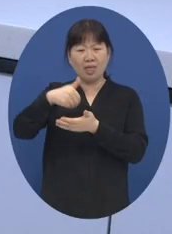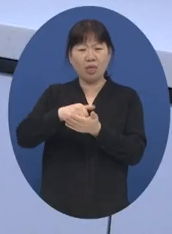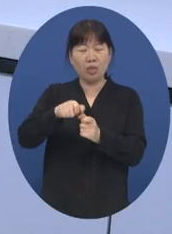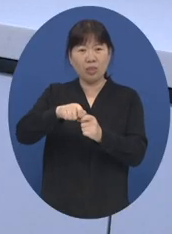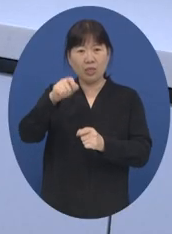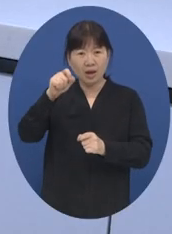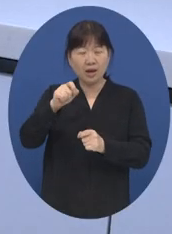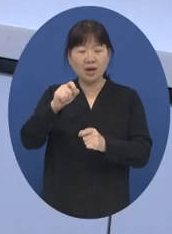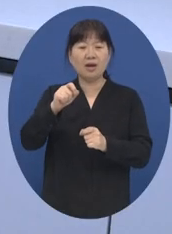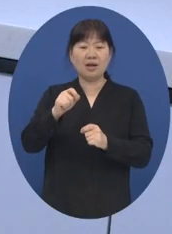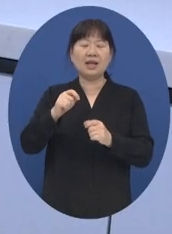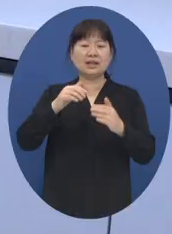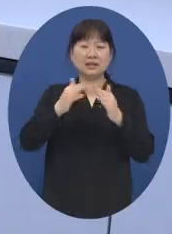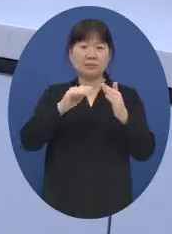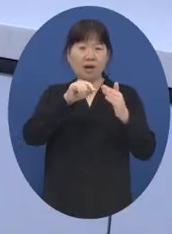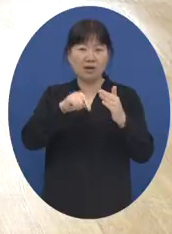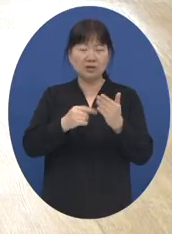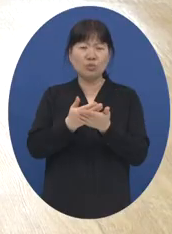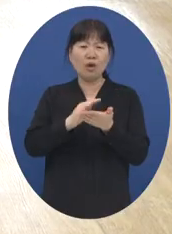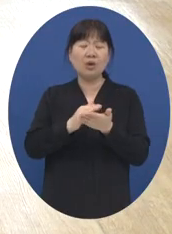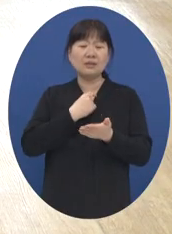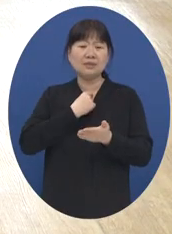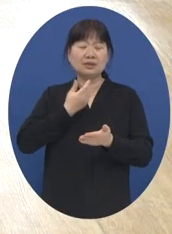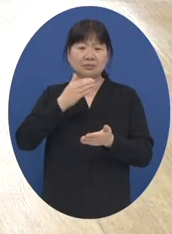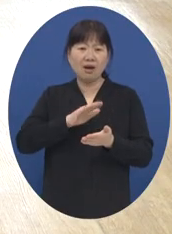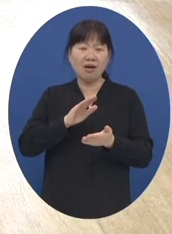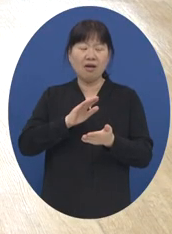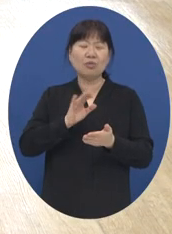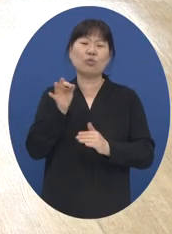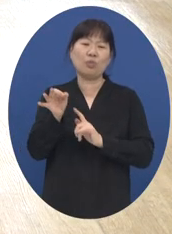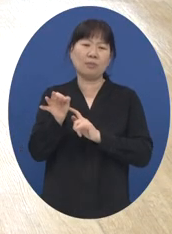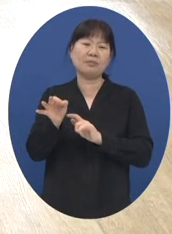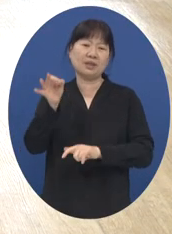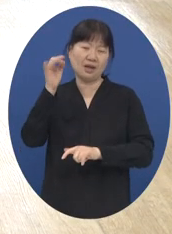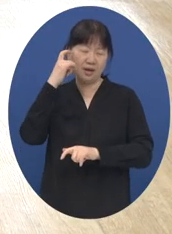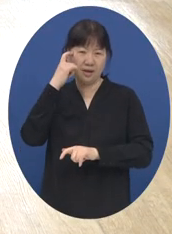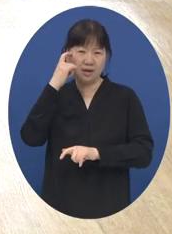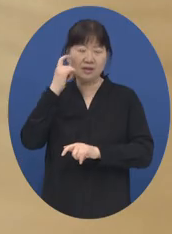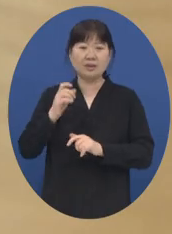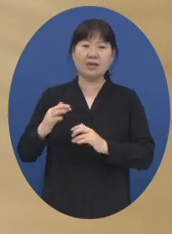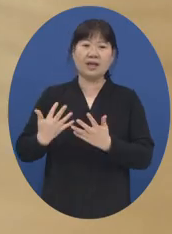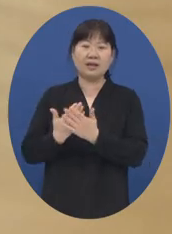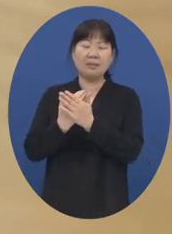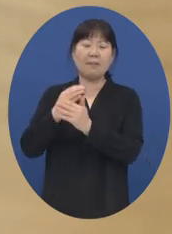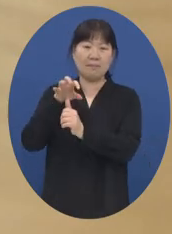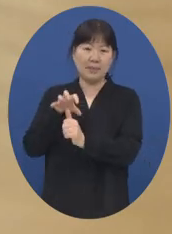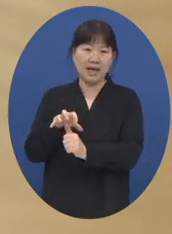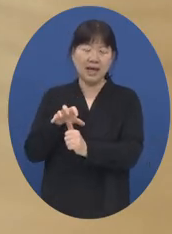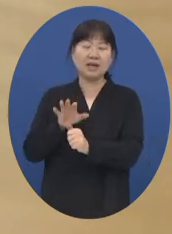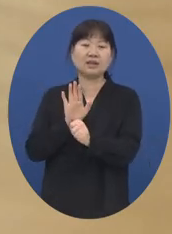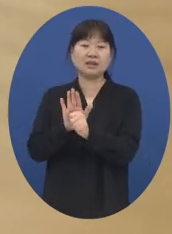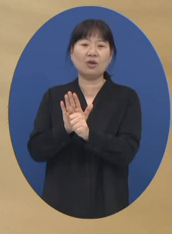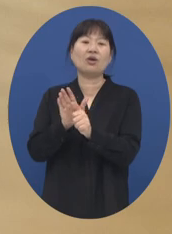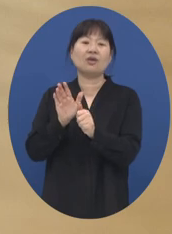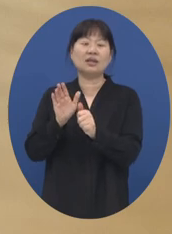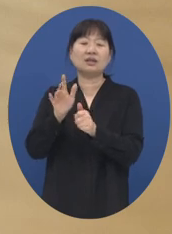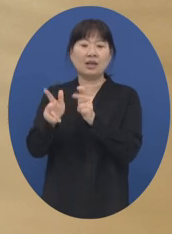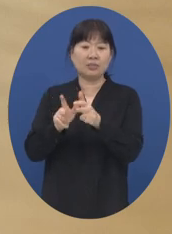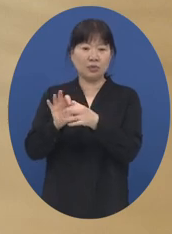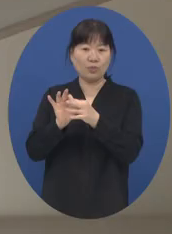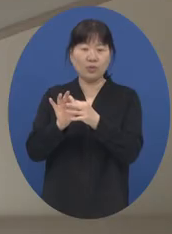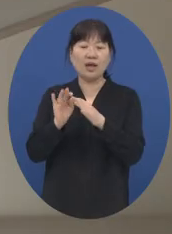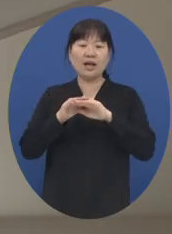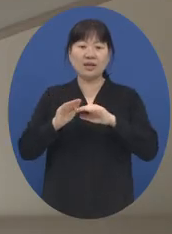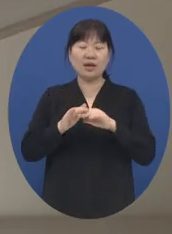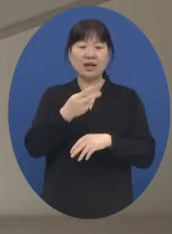수납장 될 고치고 싶어도 리모델링 d 가 걱정이었는데 개발제한구역 주민지원사업 을 통해 해결했습니다 리모델링